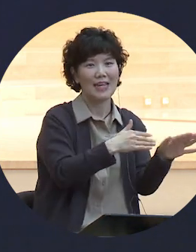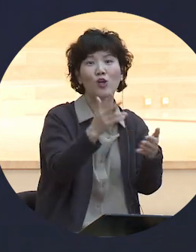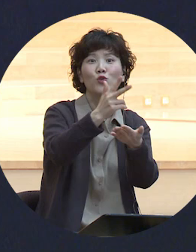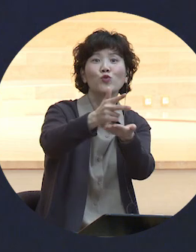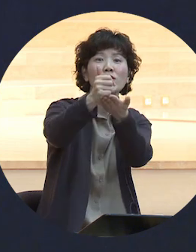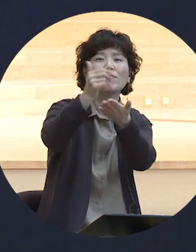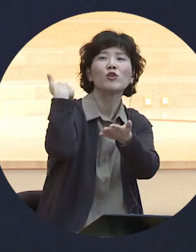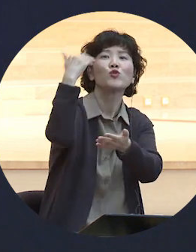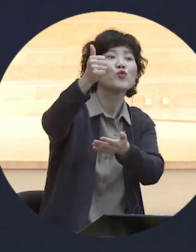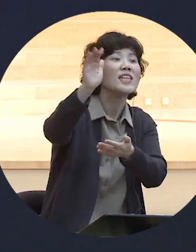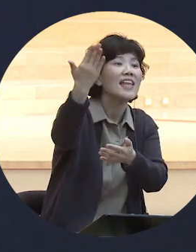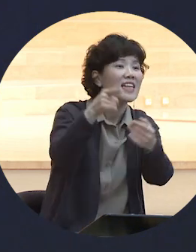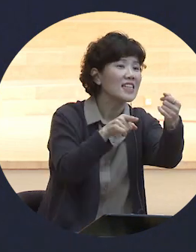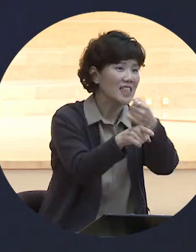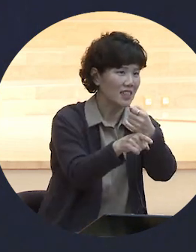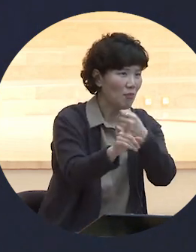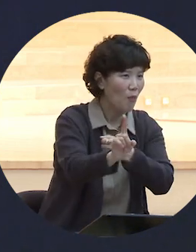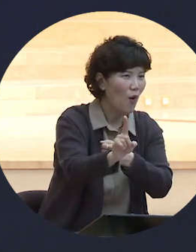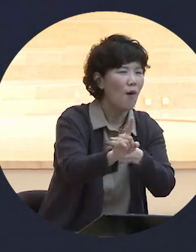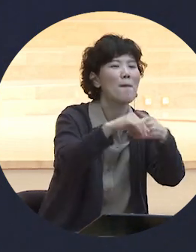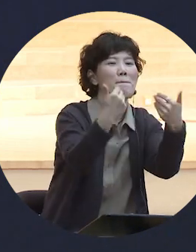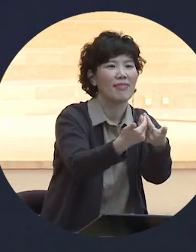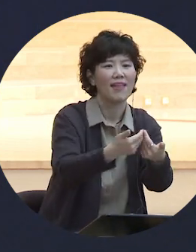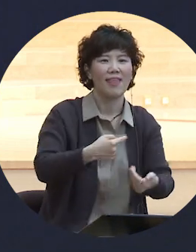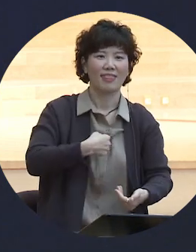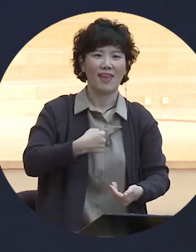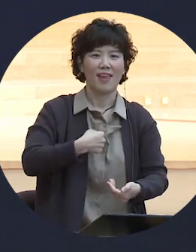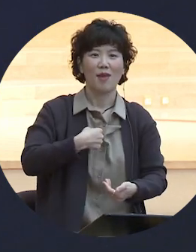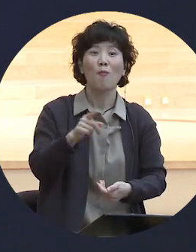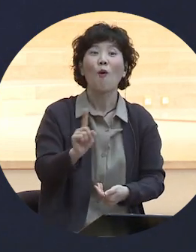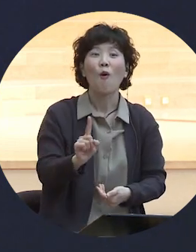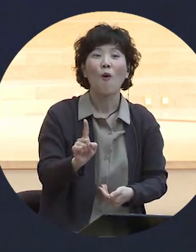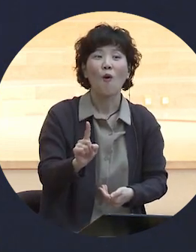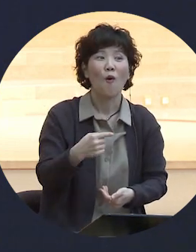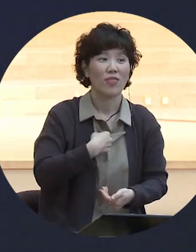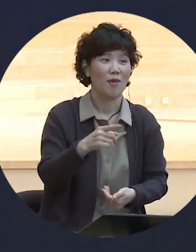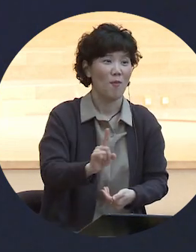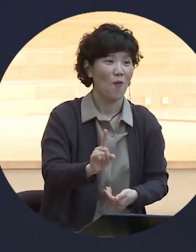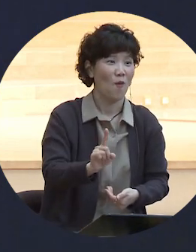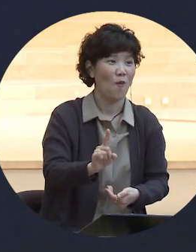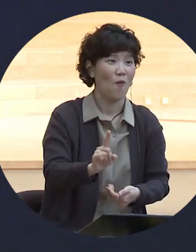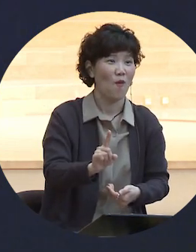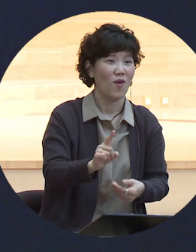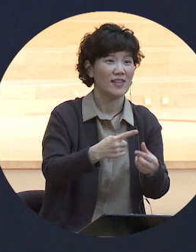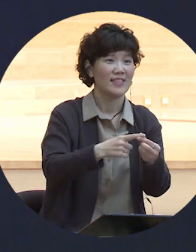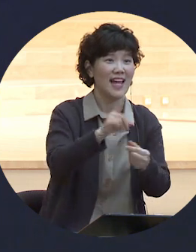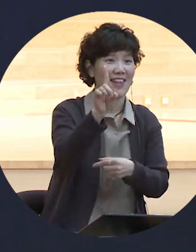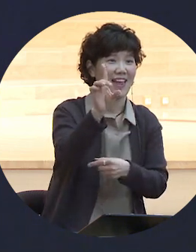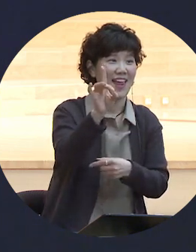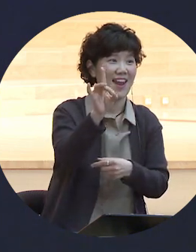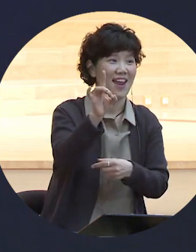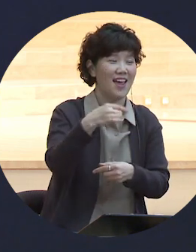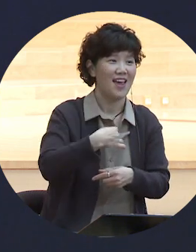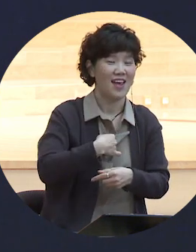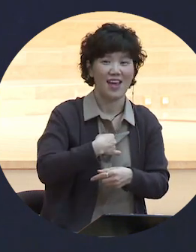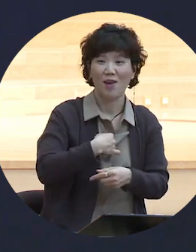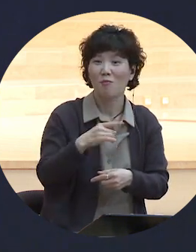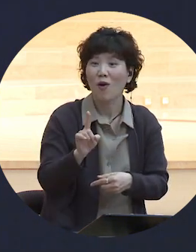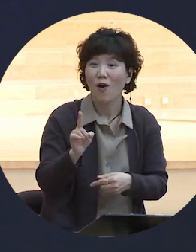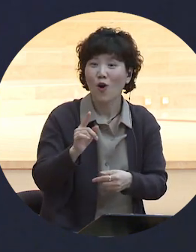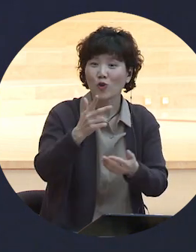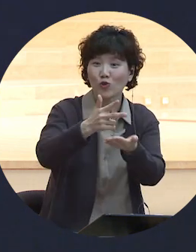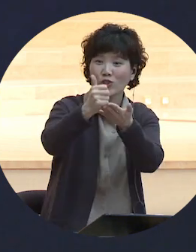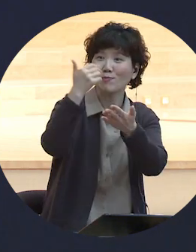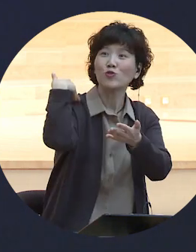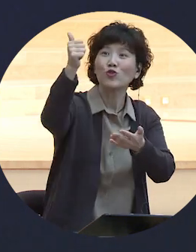주님이 주인 되신다라는 말은 반대로 나는 뭐가 된다는 뜻입니까? 한 글자로 주님이 주인 되신다는 말은